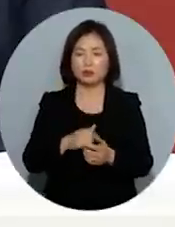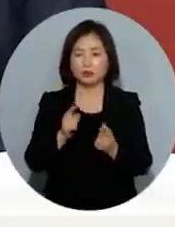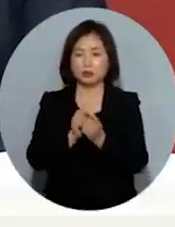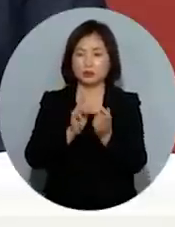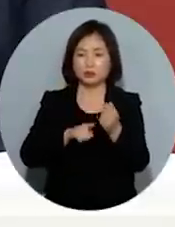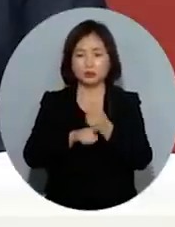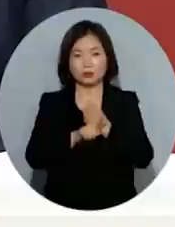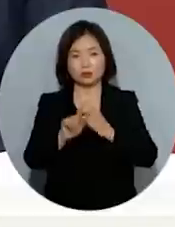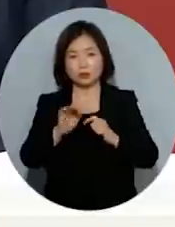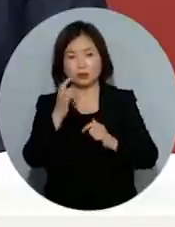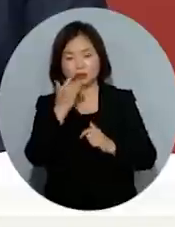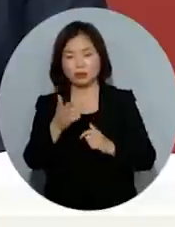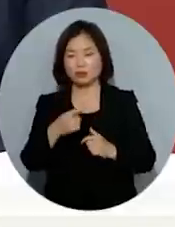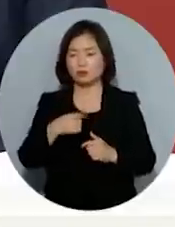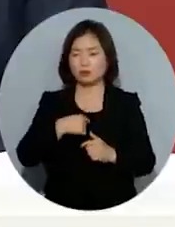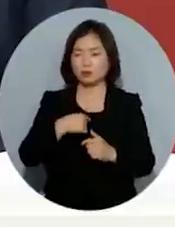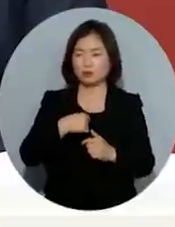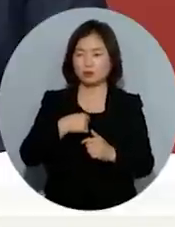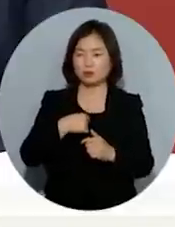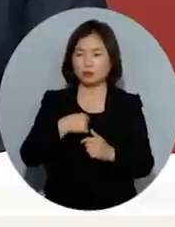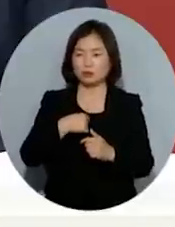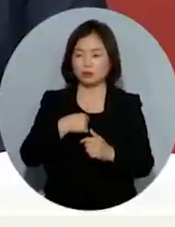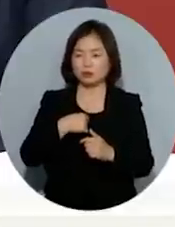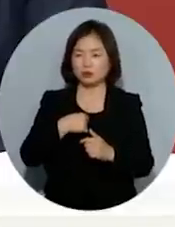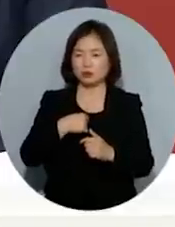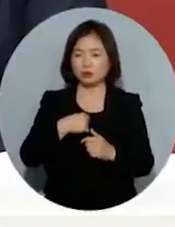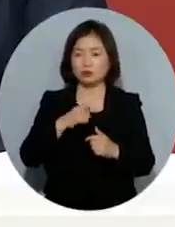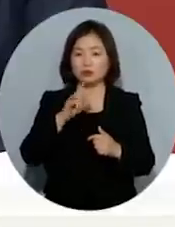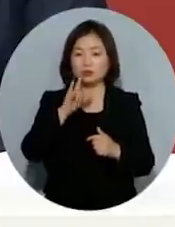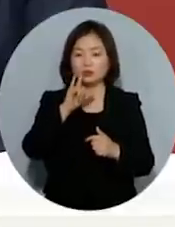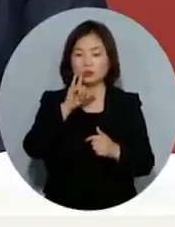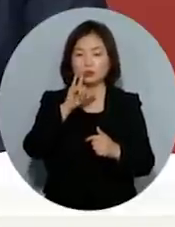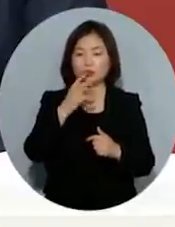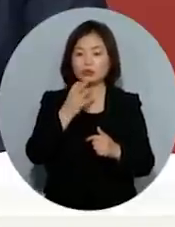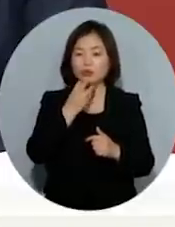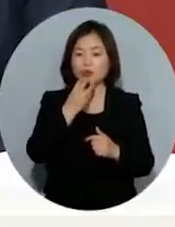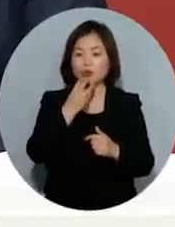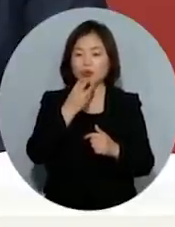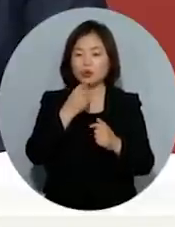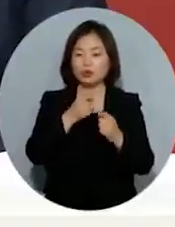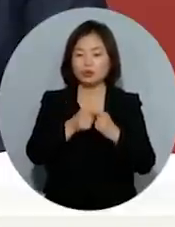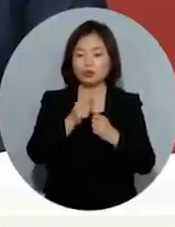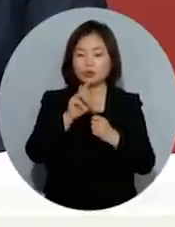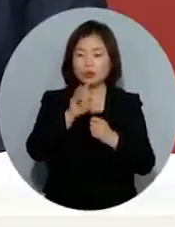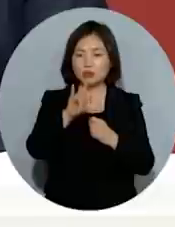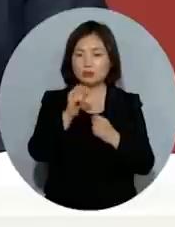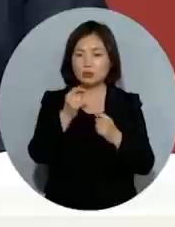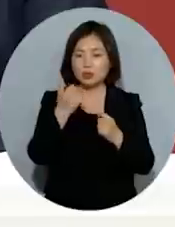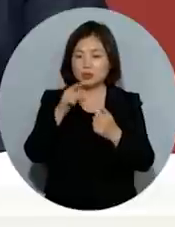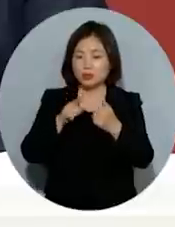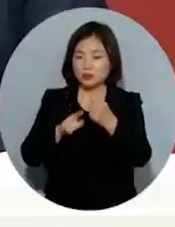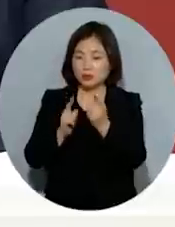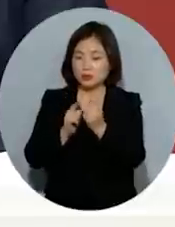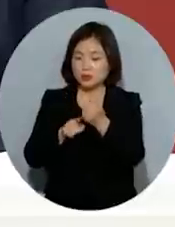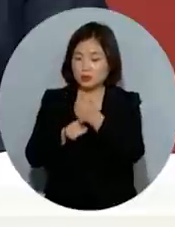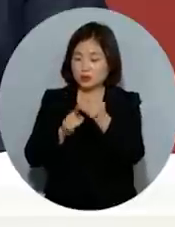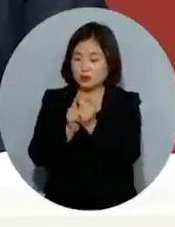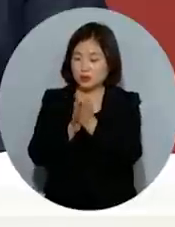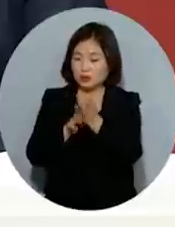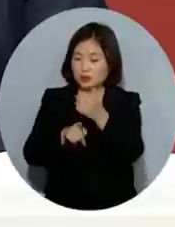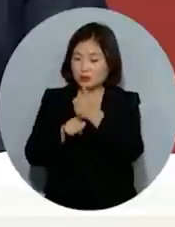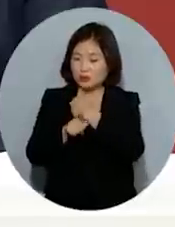안 했습니까? 아 저는 중앙지검장 때 아니 서울지검 중앙지검장이 누구 신문하는 거 보셨습니까?